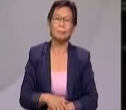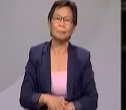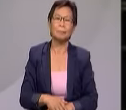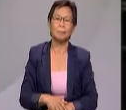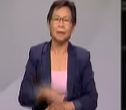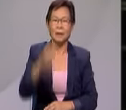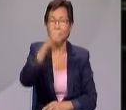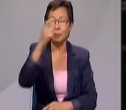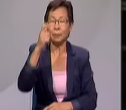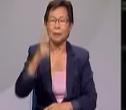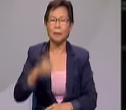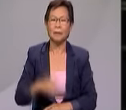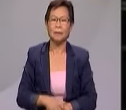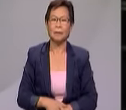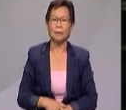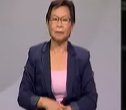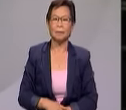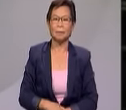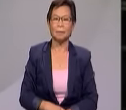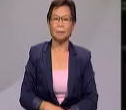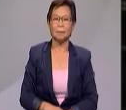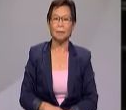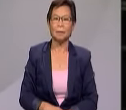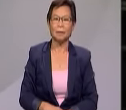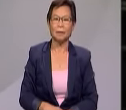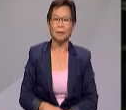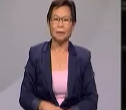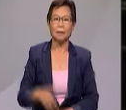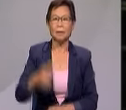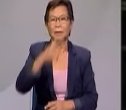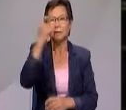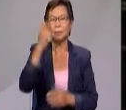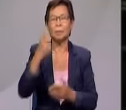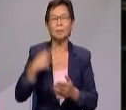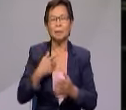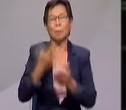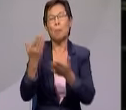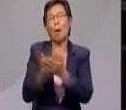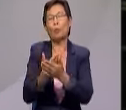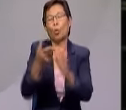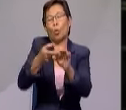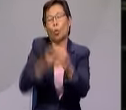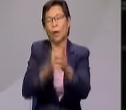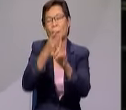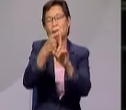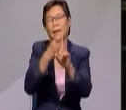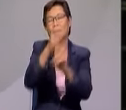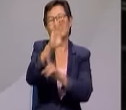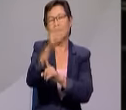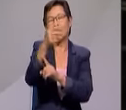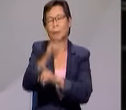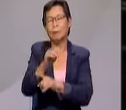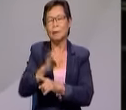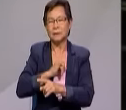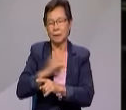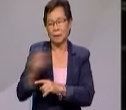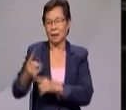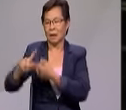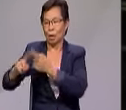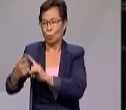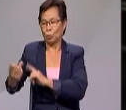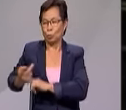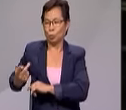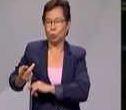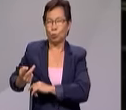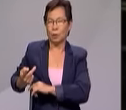Sebab kita baru apa ni baru drop dengan dari BM, so kita saya dengan Yusin pun kita berdua